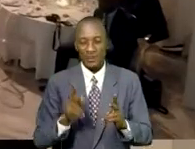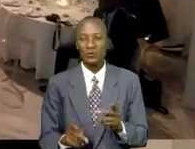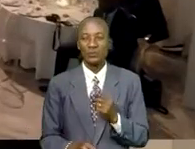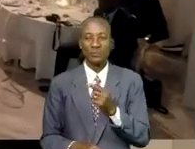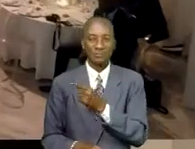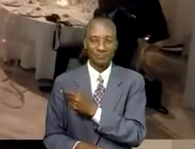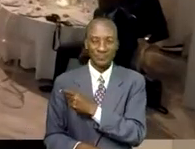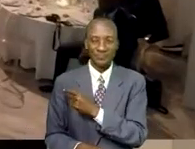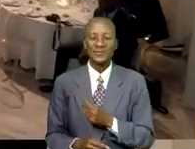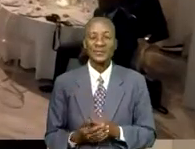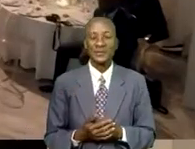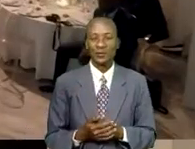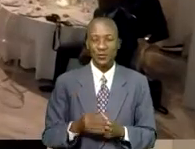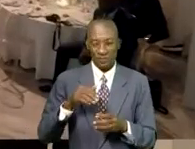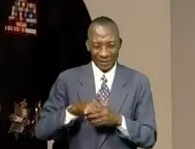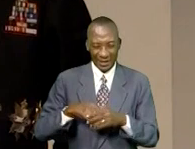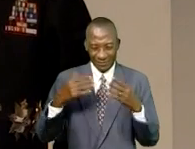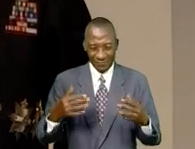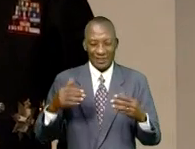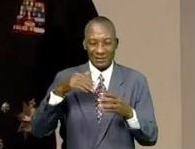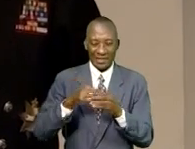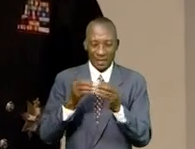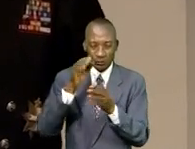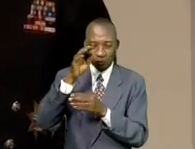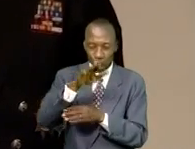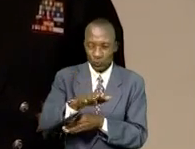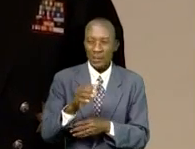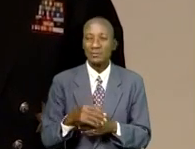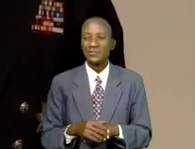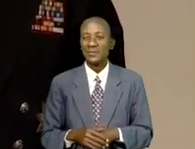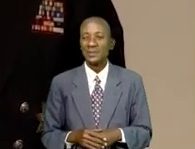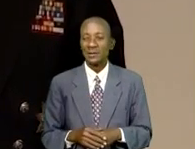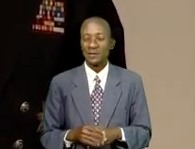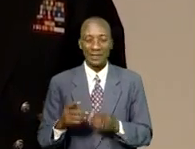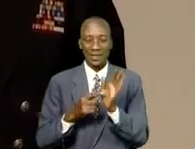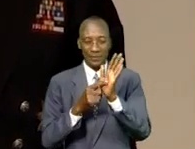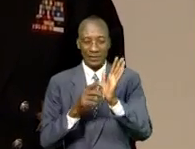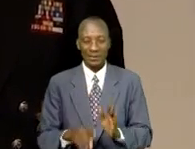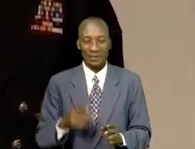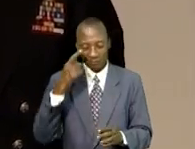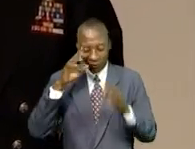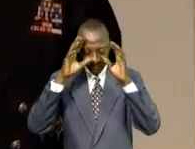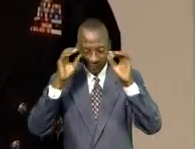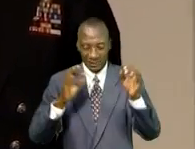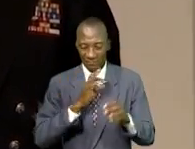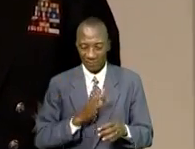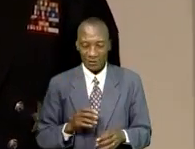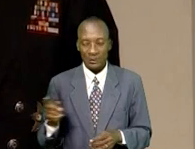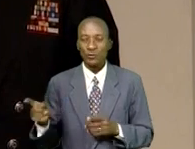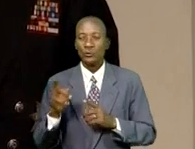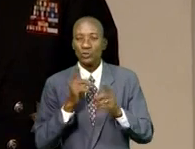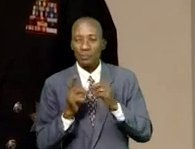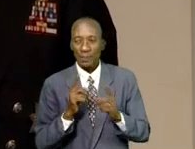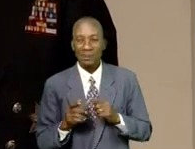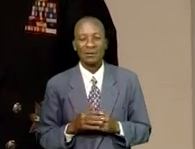2021, 25th edition, le prix international de la Méditerranée 2021. Prix de la paix et de